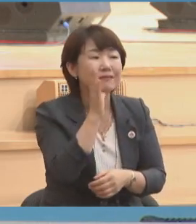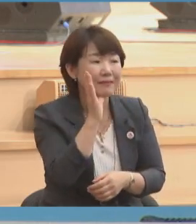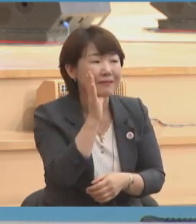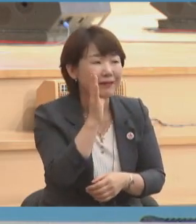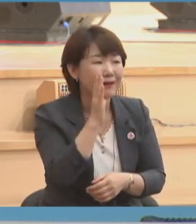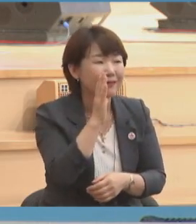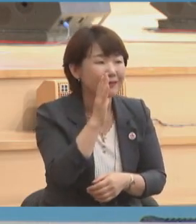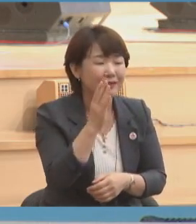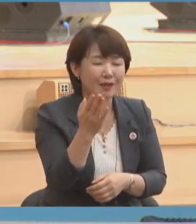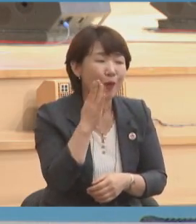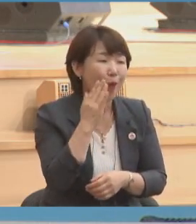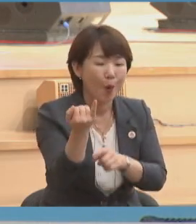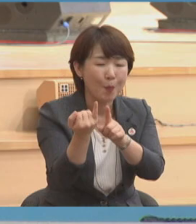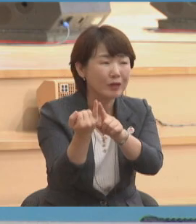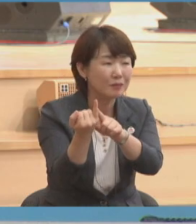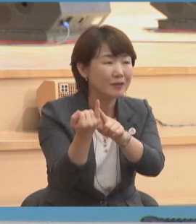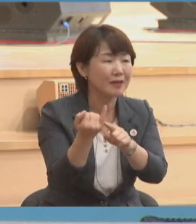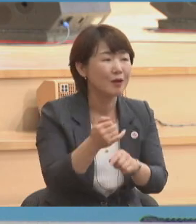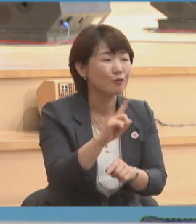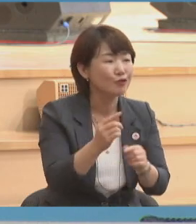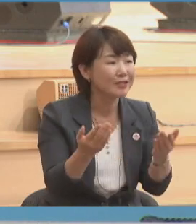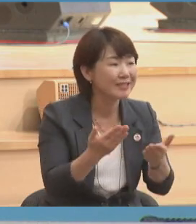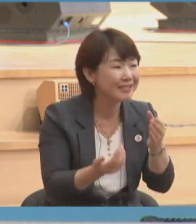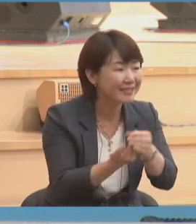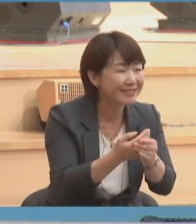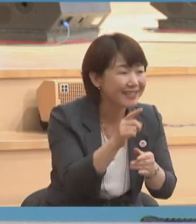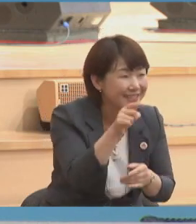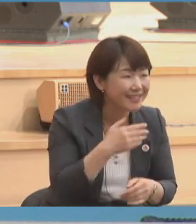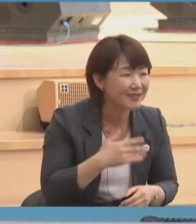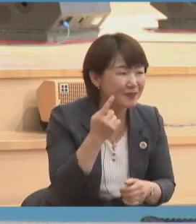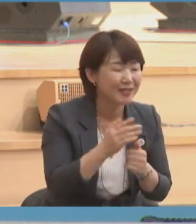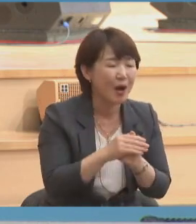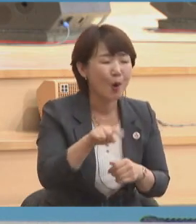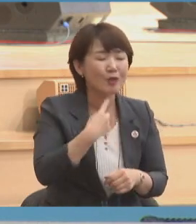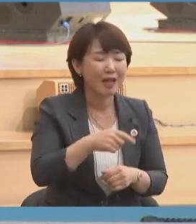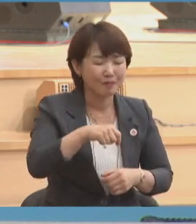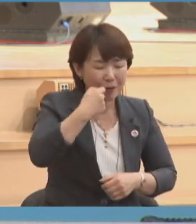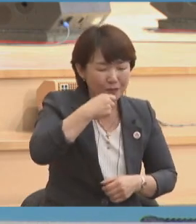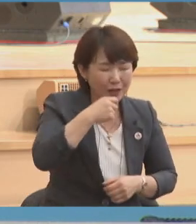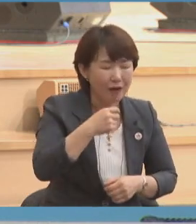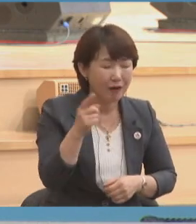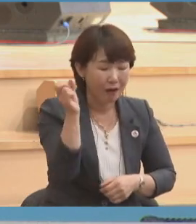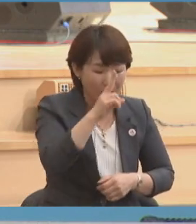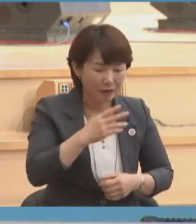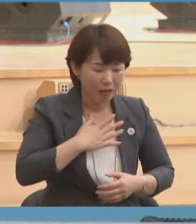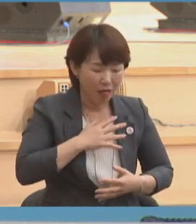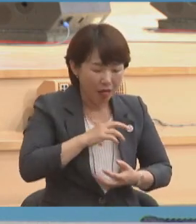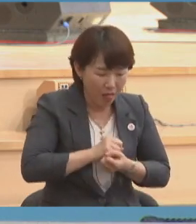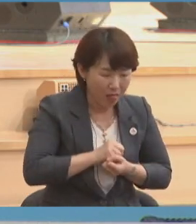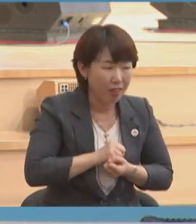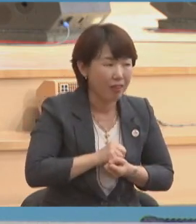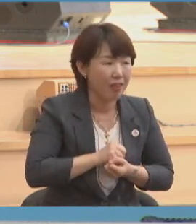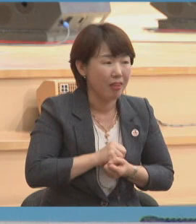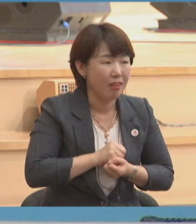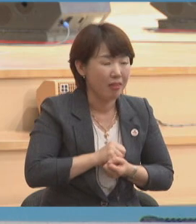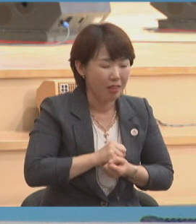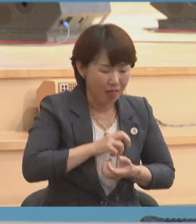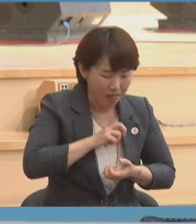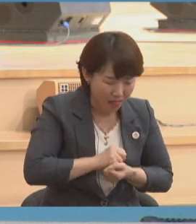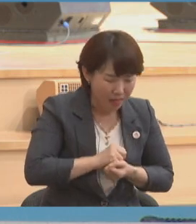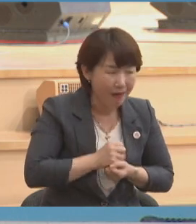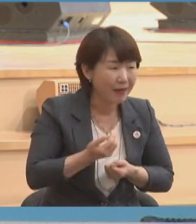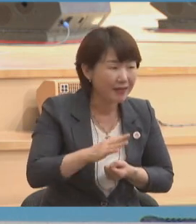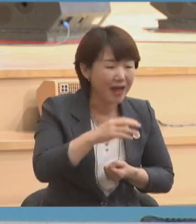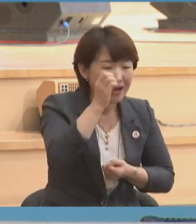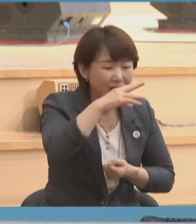어떤 일이 벌어졌냐, 혼자 사는데 혼자 식사를 하시다가 급체를 하신 거예요. 체하셨는데